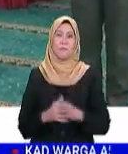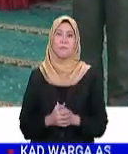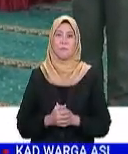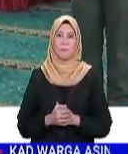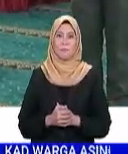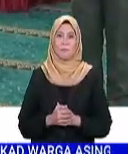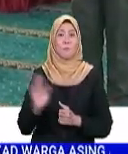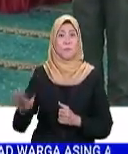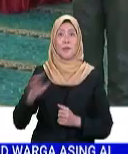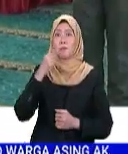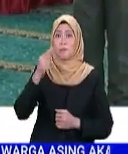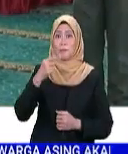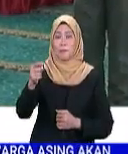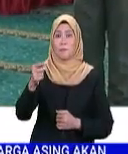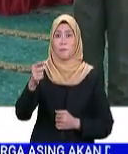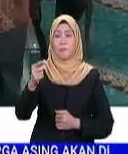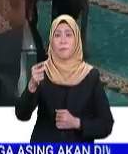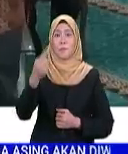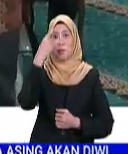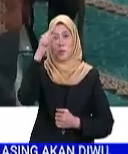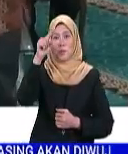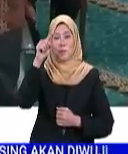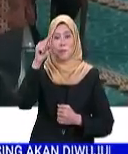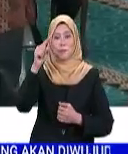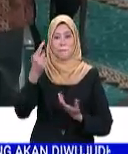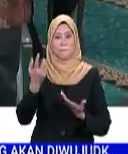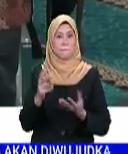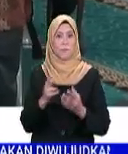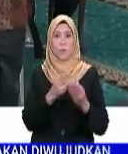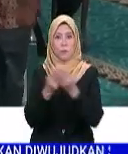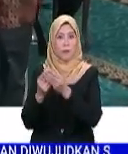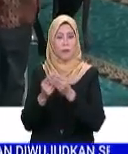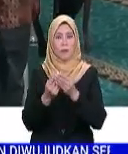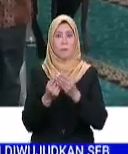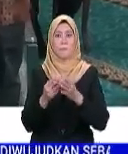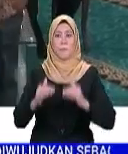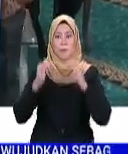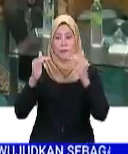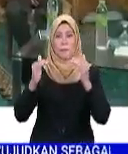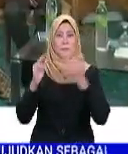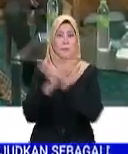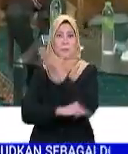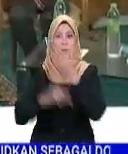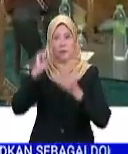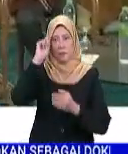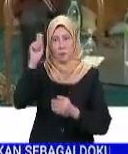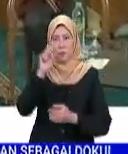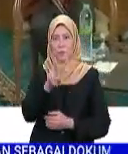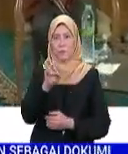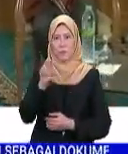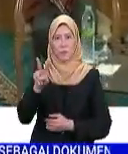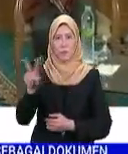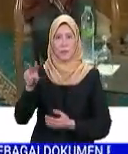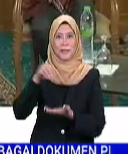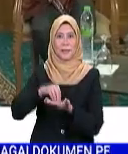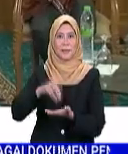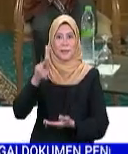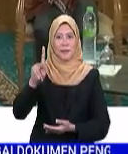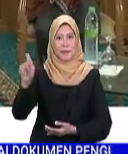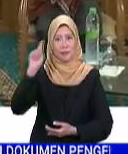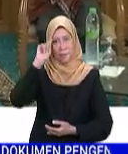Beliau berkata demikian pada Majlis Multaqam Rabbi Ummah Peringkat Negeri Terengganu tahun 2022 di Kuala